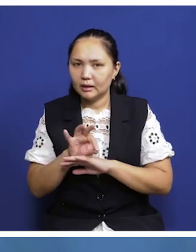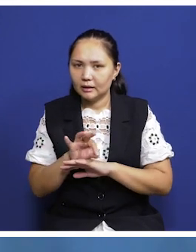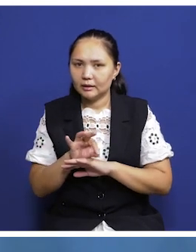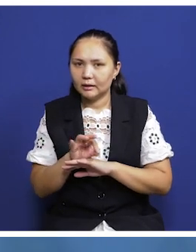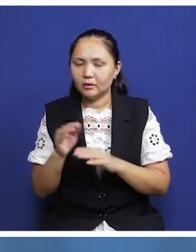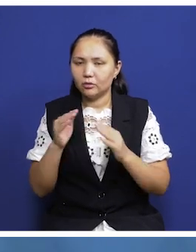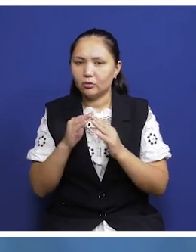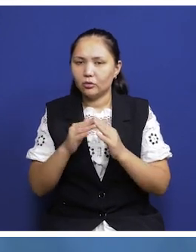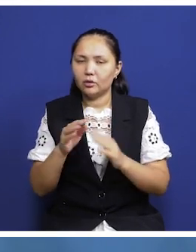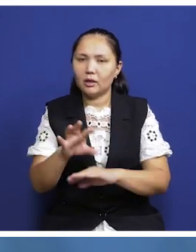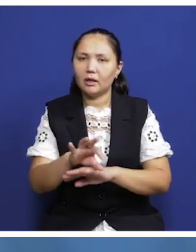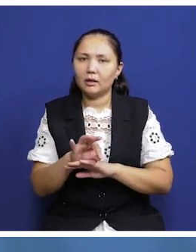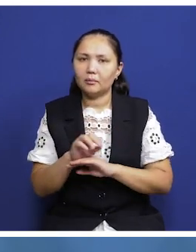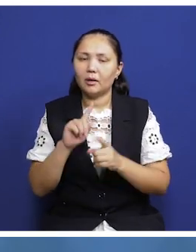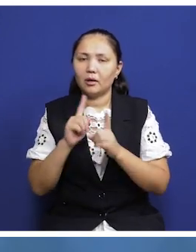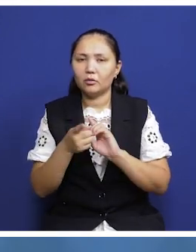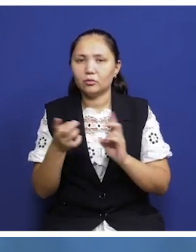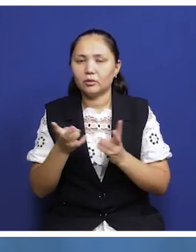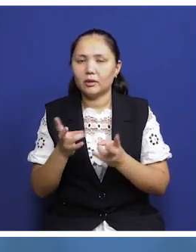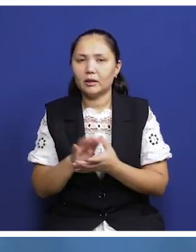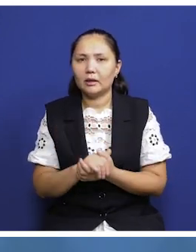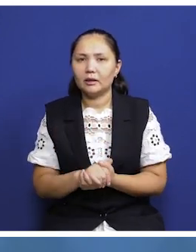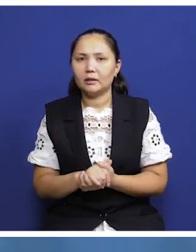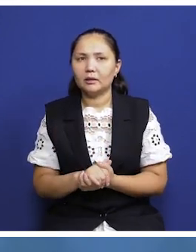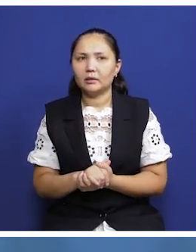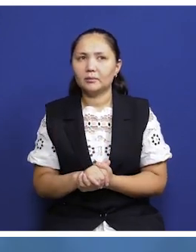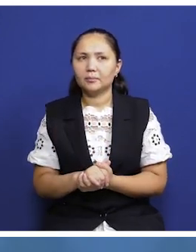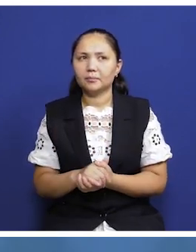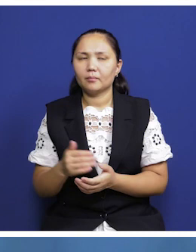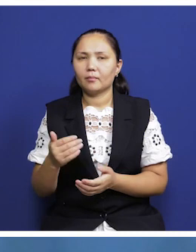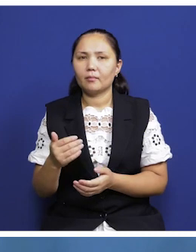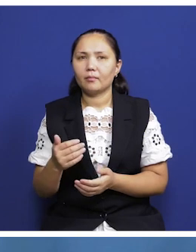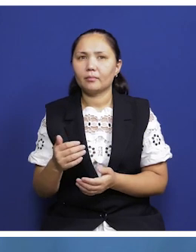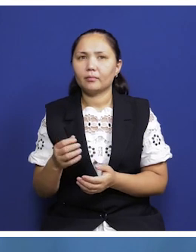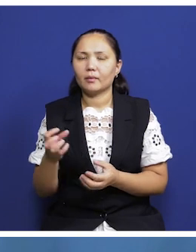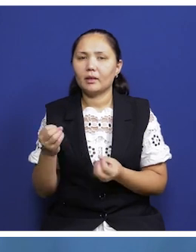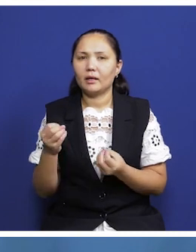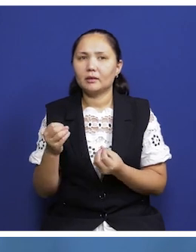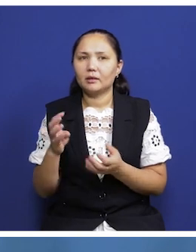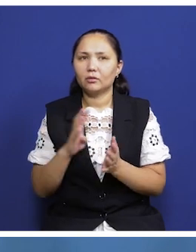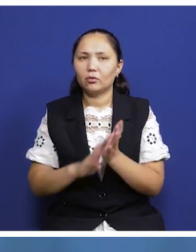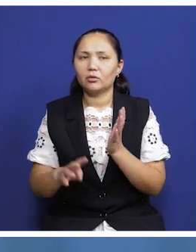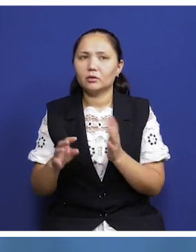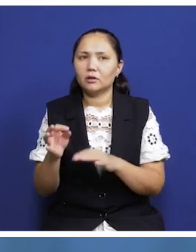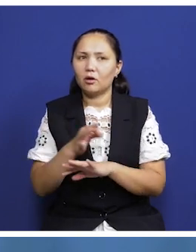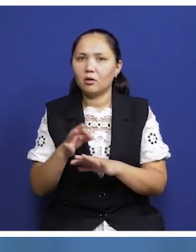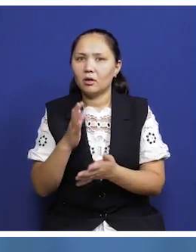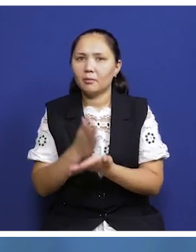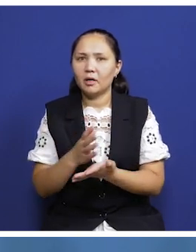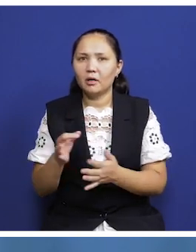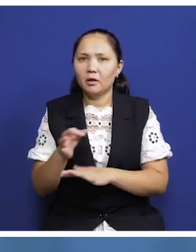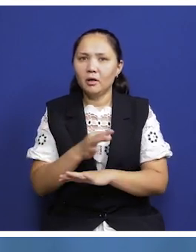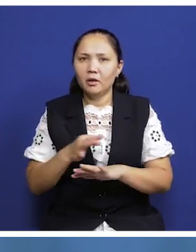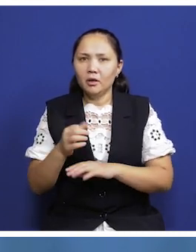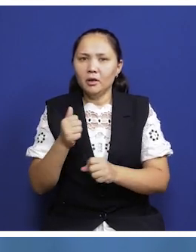үйге кіргізіп сол газға ауыстырыңыздар пештеріңізді. Бізден өтініш. Қосымша тағы 9 елді мекен болады, олармен де аудан әкімі